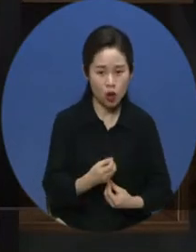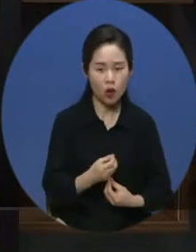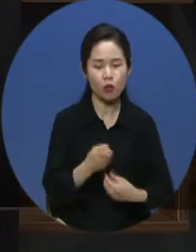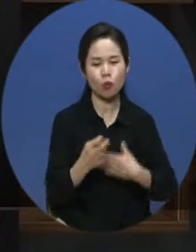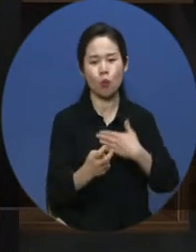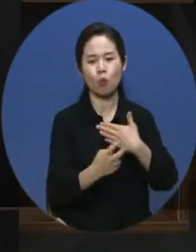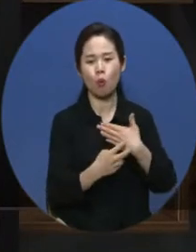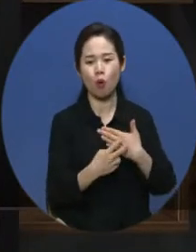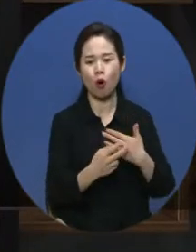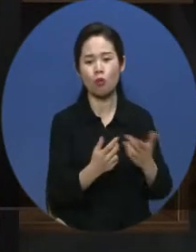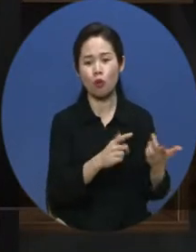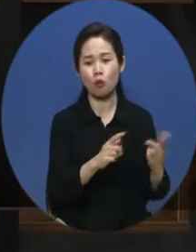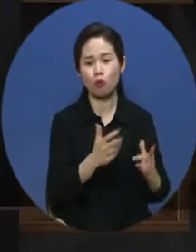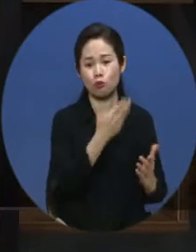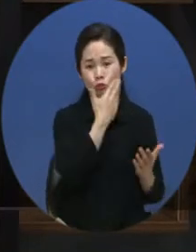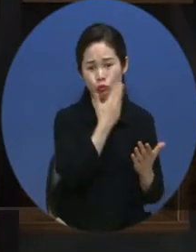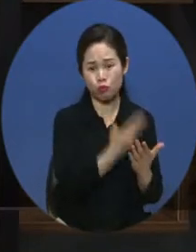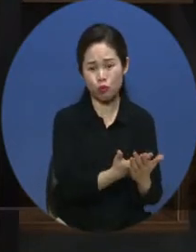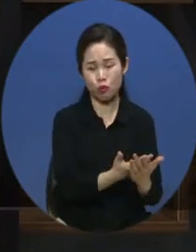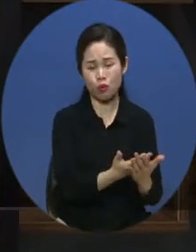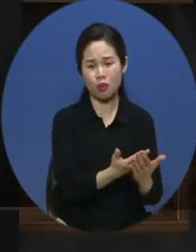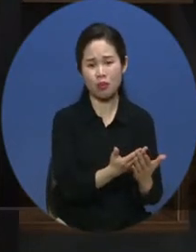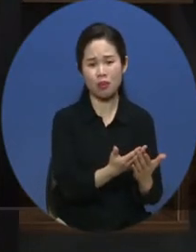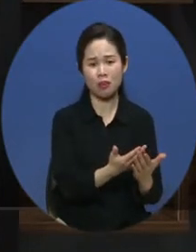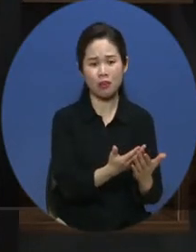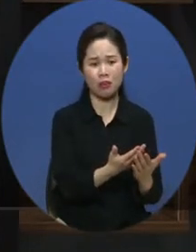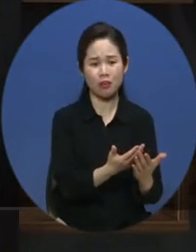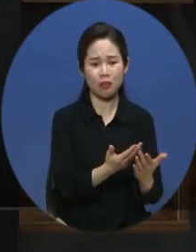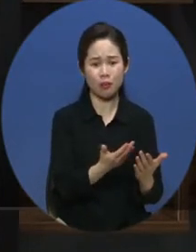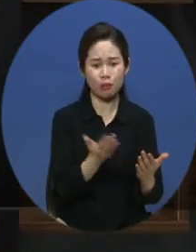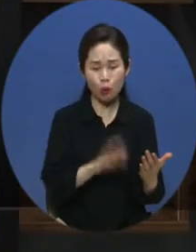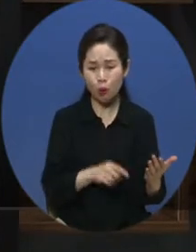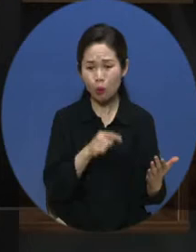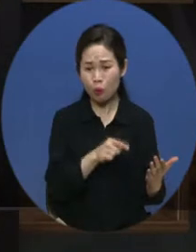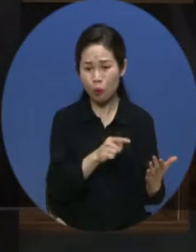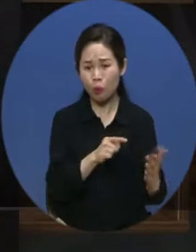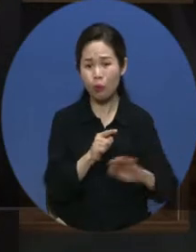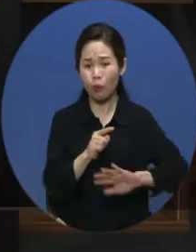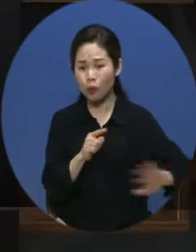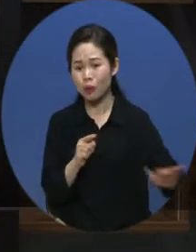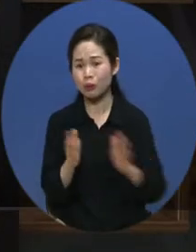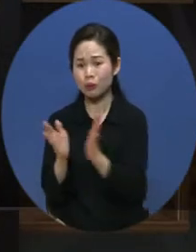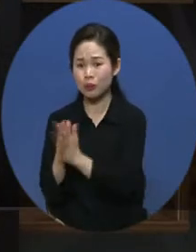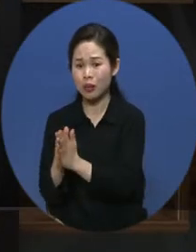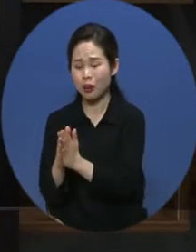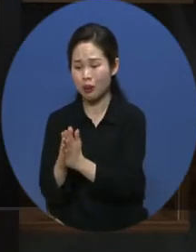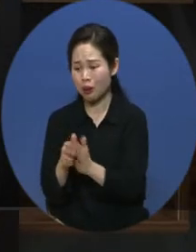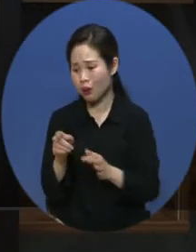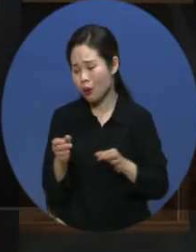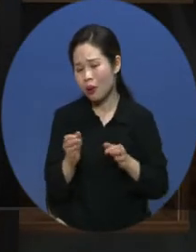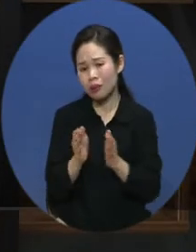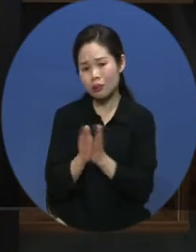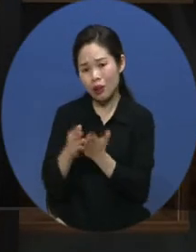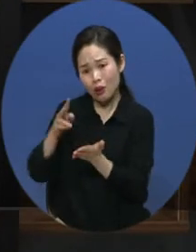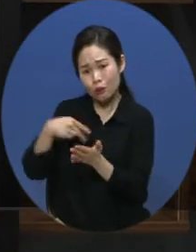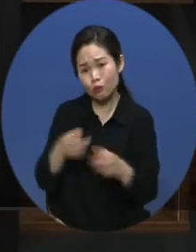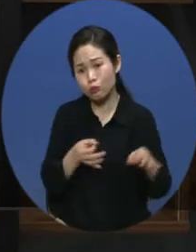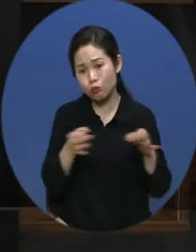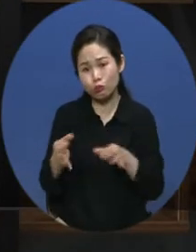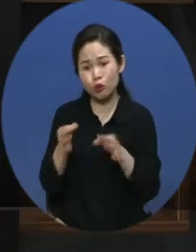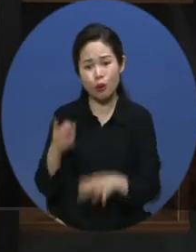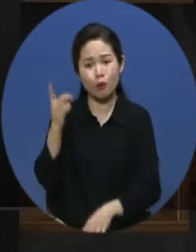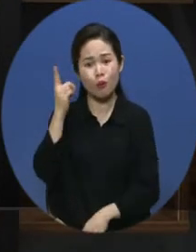뭐 굉장히 많은 부분에서 그 선행돼야 될 것들이 많이 있는데, 책을 읽는 것이 지금 당장